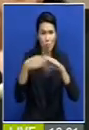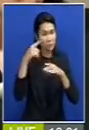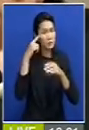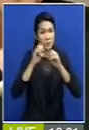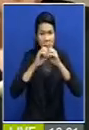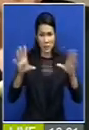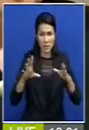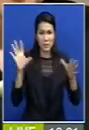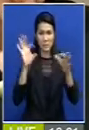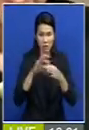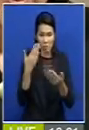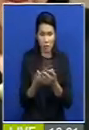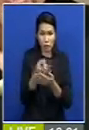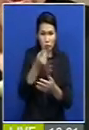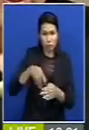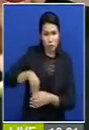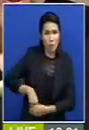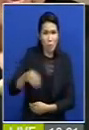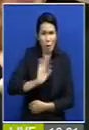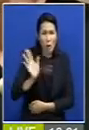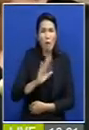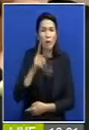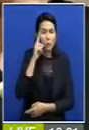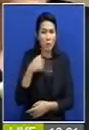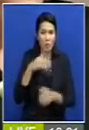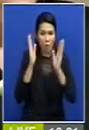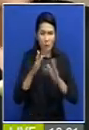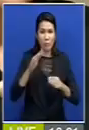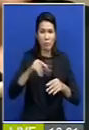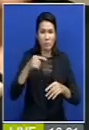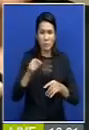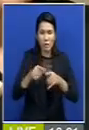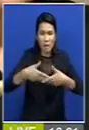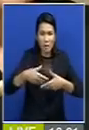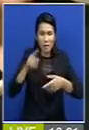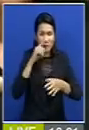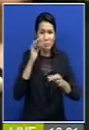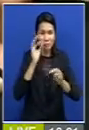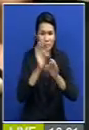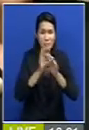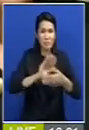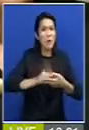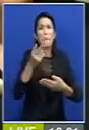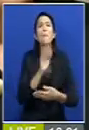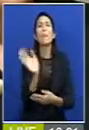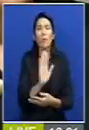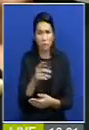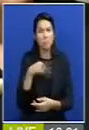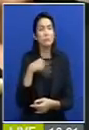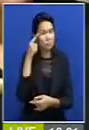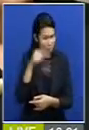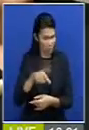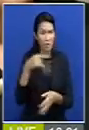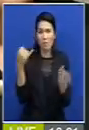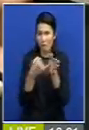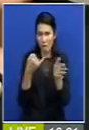ความเสี่ยงด้านการพกพาเงินสดผู้รับโอนไม่จำเป็นต้องเปิดบัญชีของตนเองพร้อมกับยืนยันนะครับว่ามีความปลอดภัยในการตรวจส